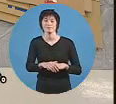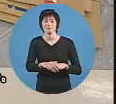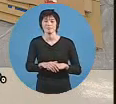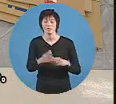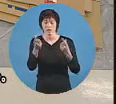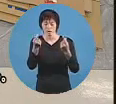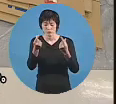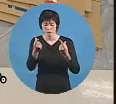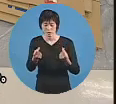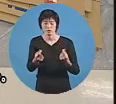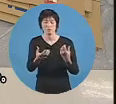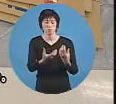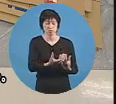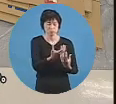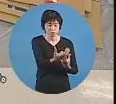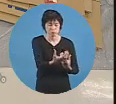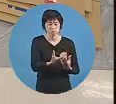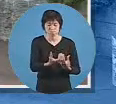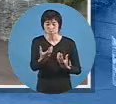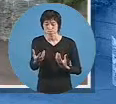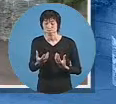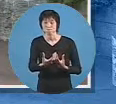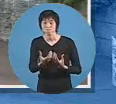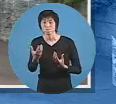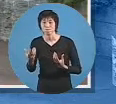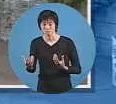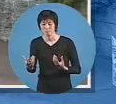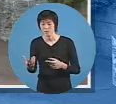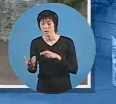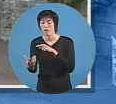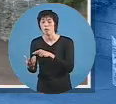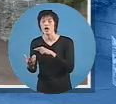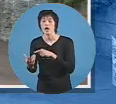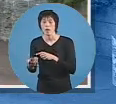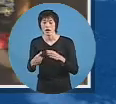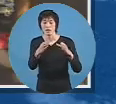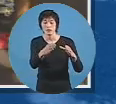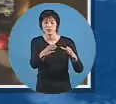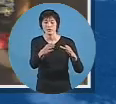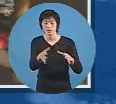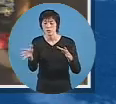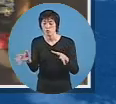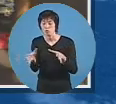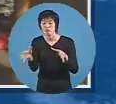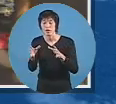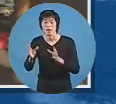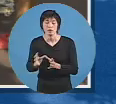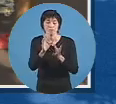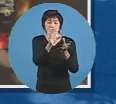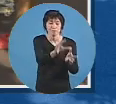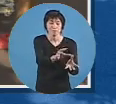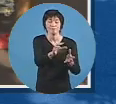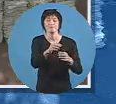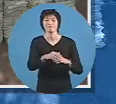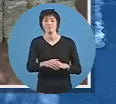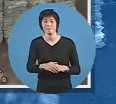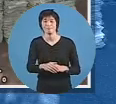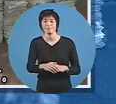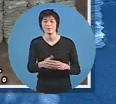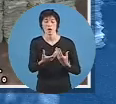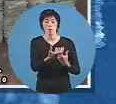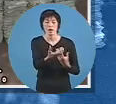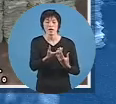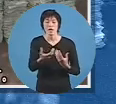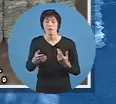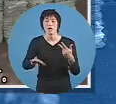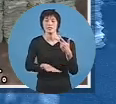ゴミの分別を徹底する、そして分別したゴミは地域の集団回収を利用する、分ければ